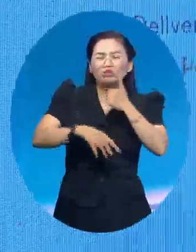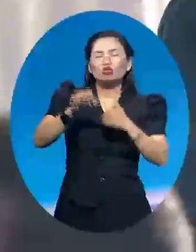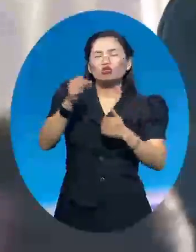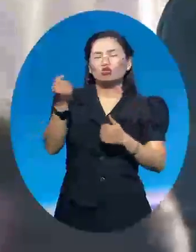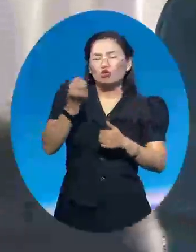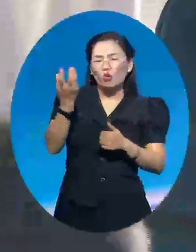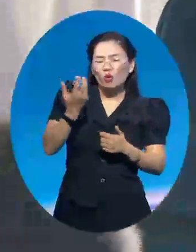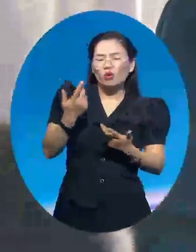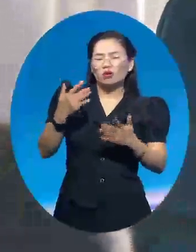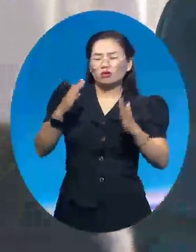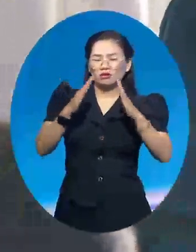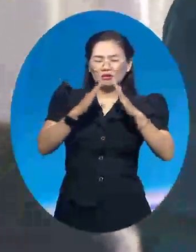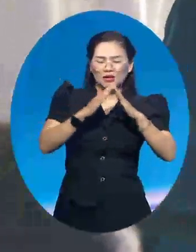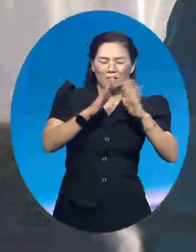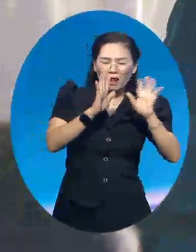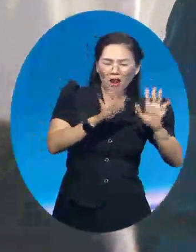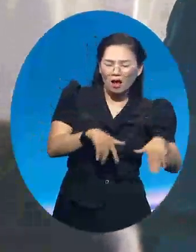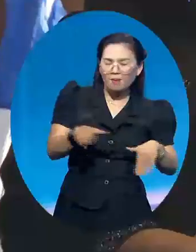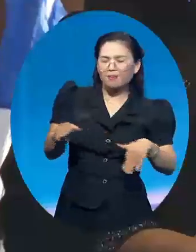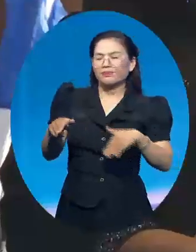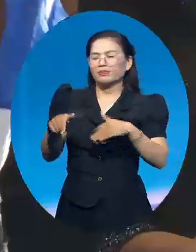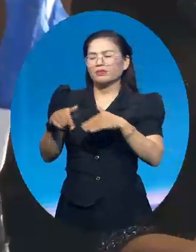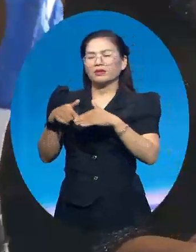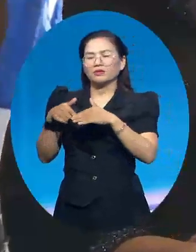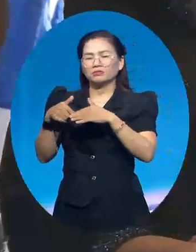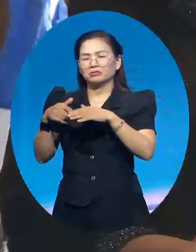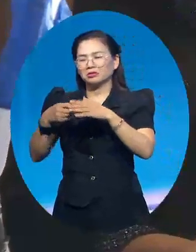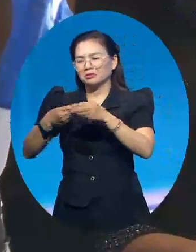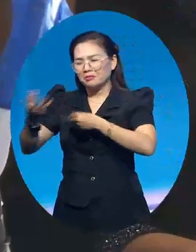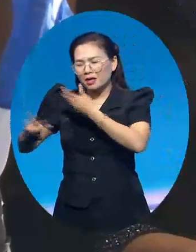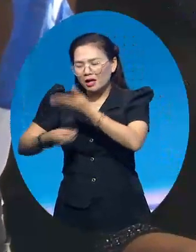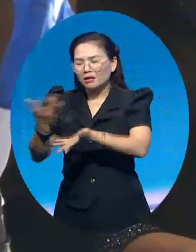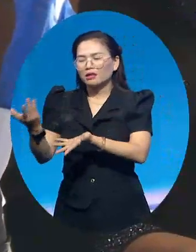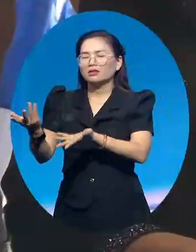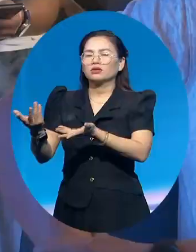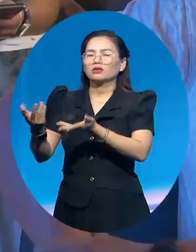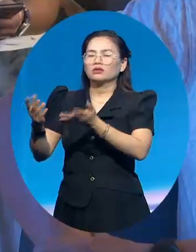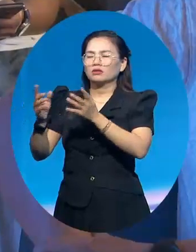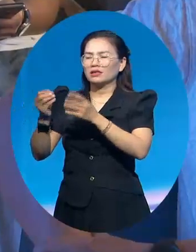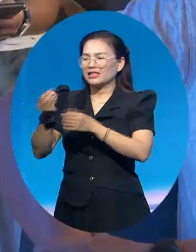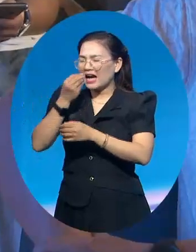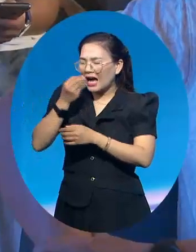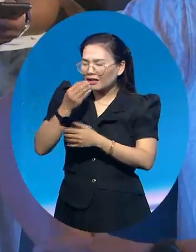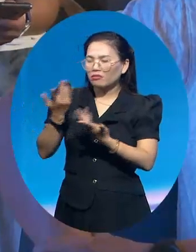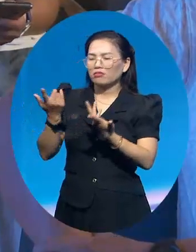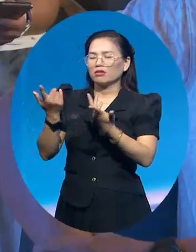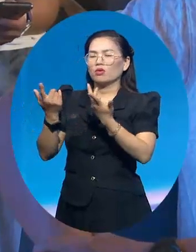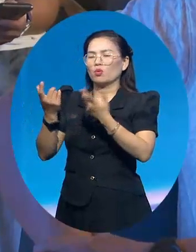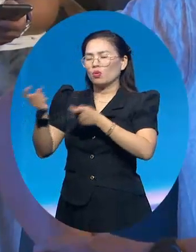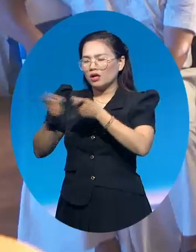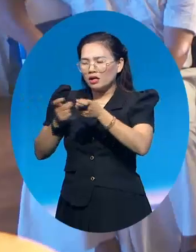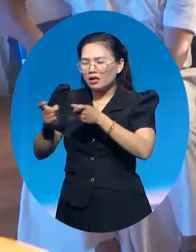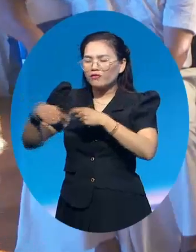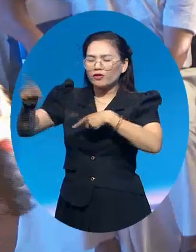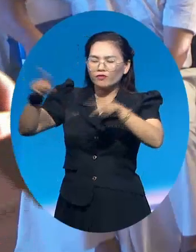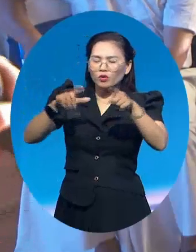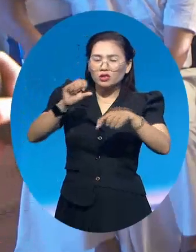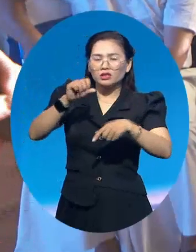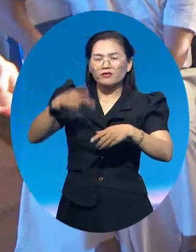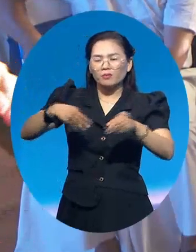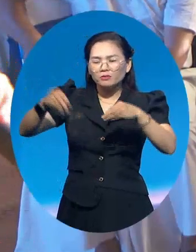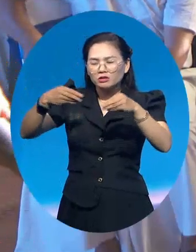giống, nhà máy sản xuất thức ăn, trang trại nuôi trồng, thu hoạch trứng đến nhà máy sản xuất thức ăn chế biến và quản lý việc phân phối sản